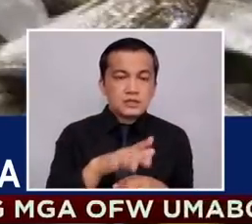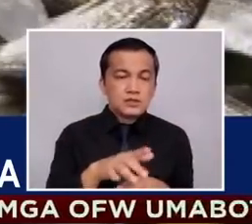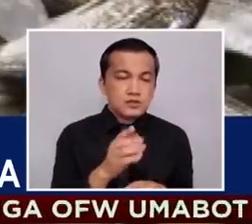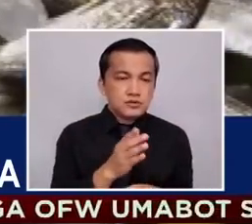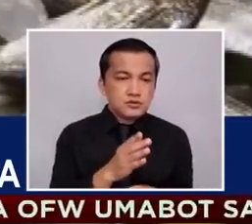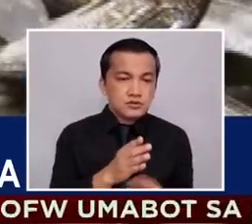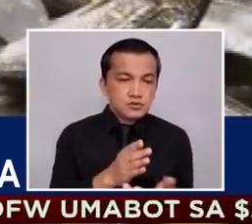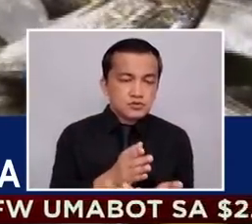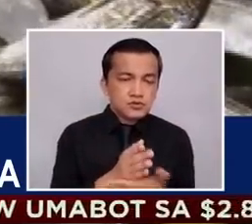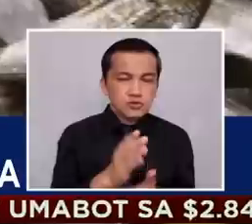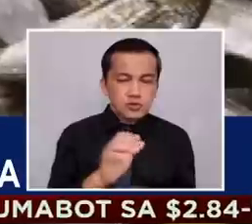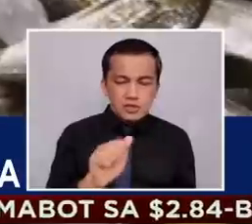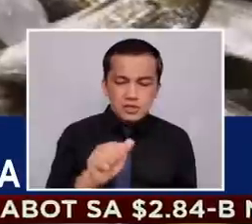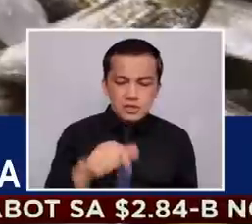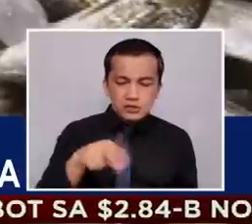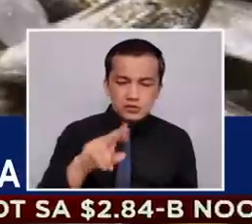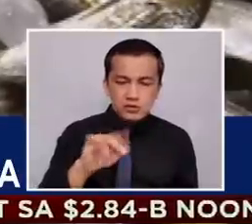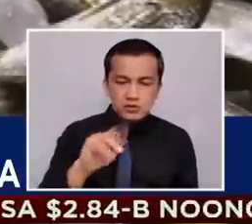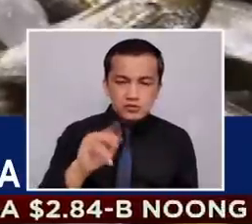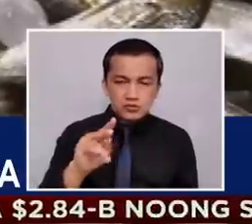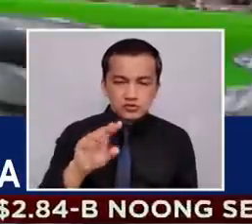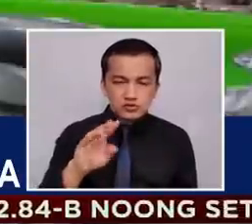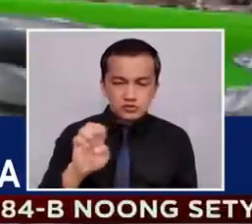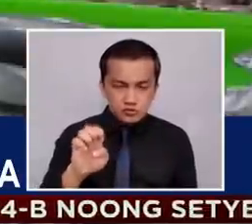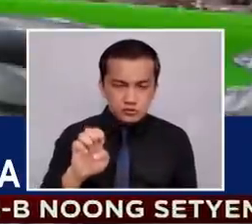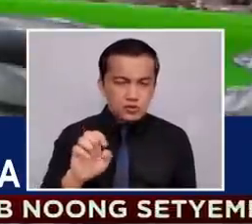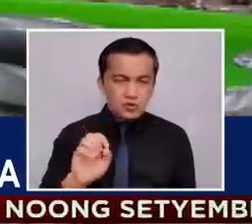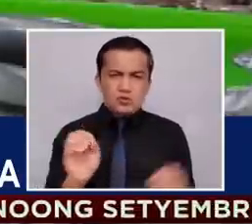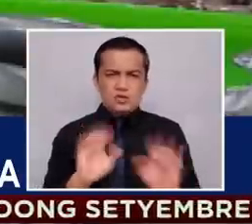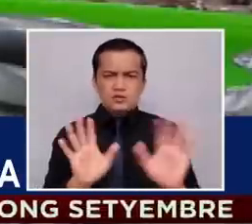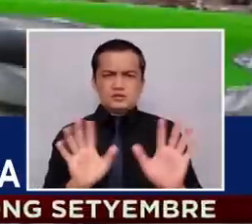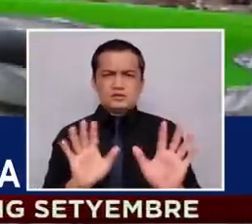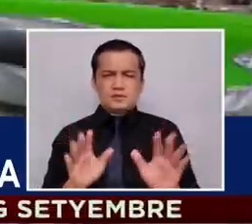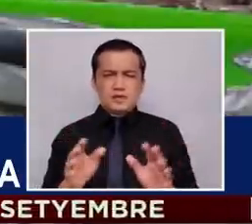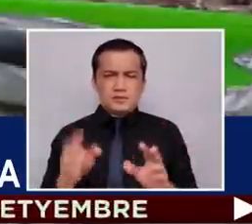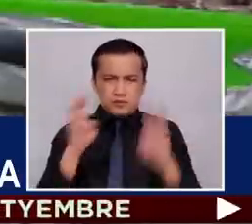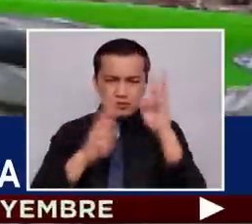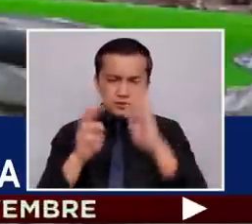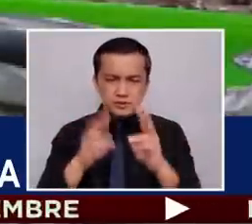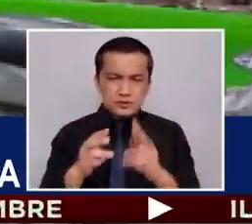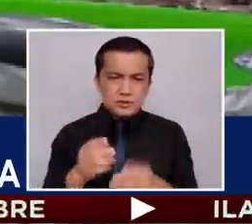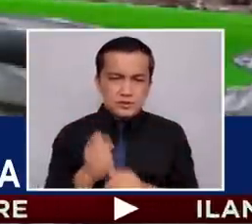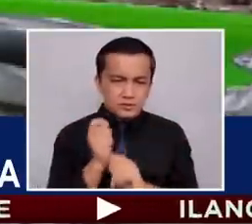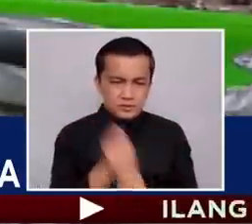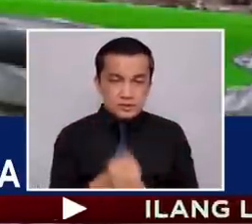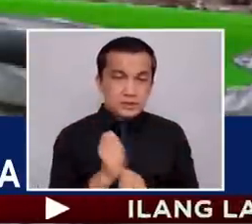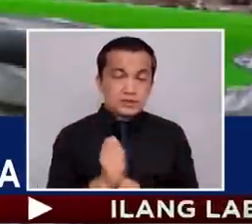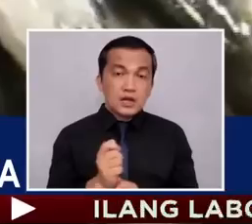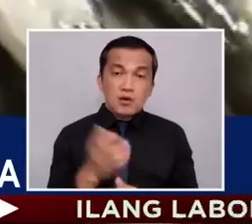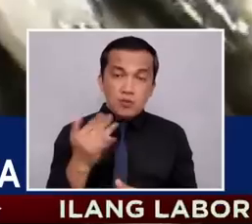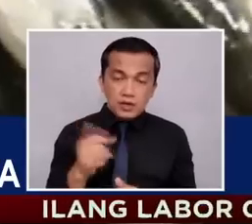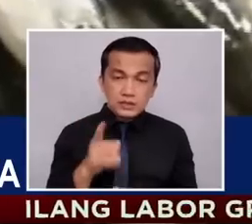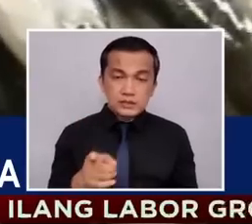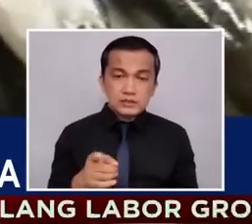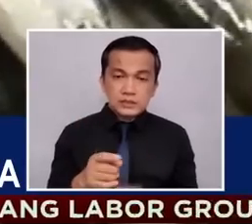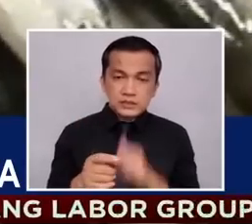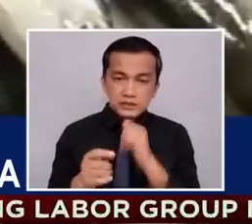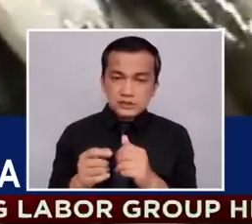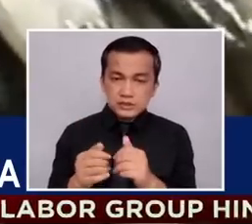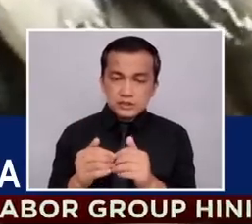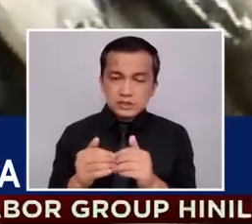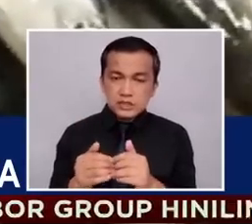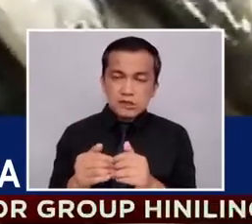pamamagitan ng aquaculture. Wala din anilang dapat ipag-alala ang mga mangingisda dahil hindi naman sasapaw ang